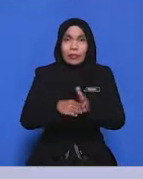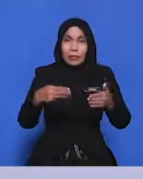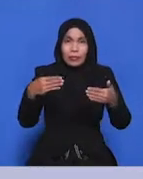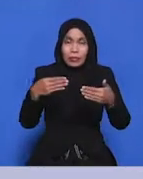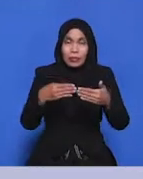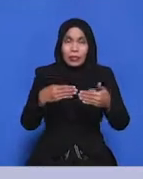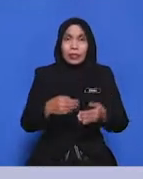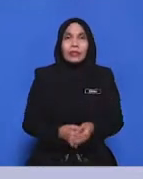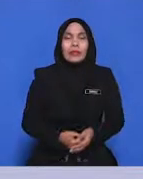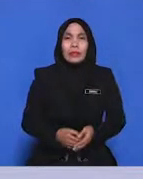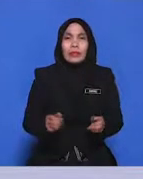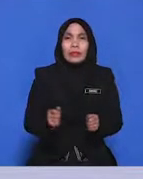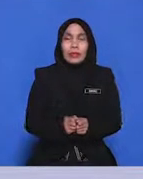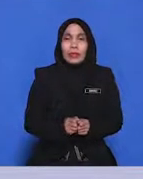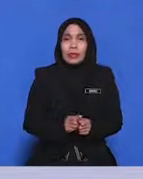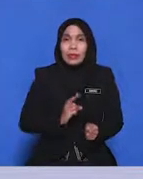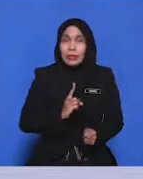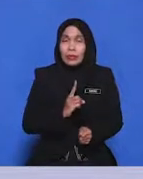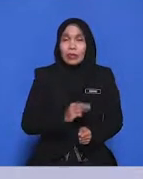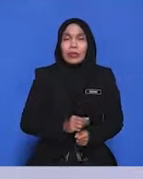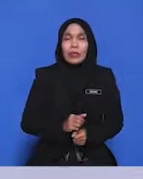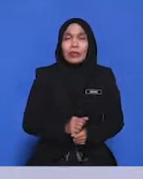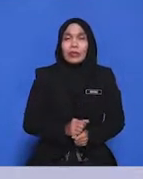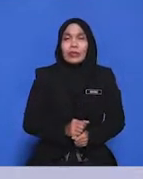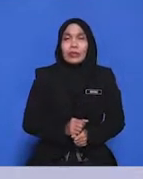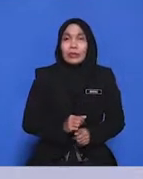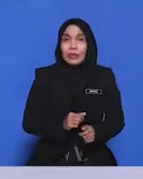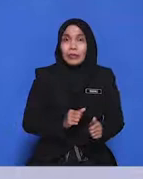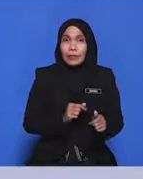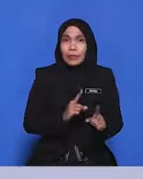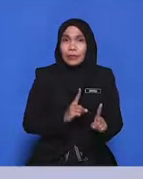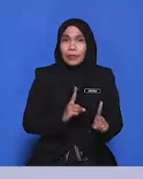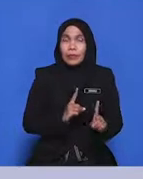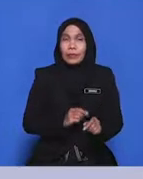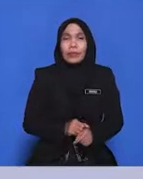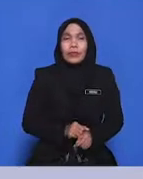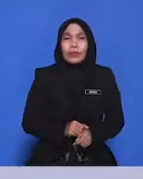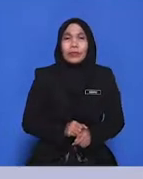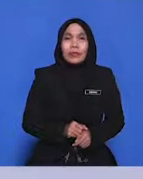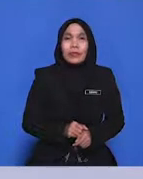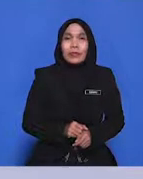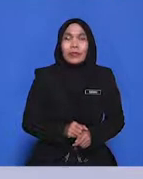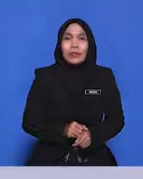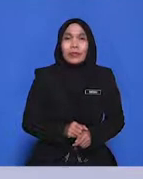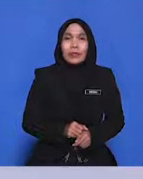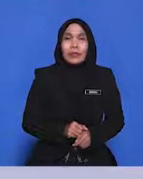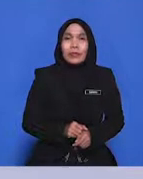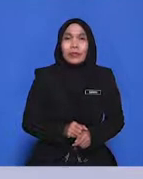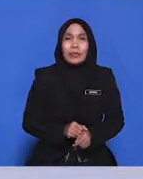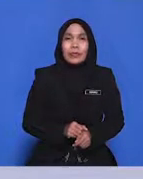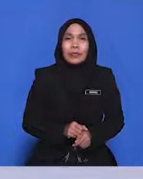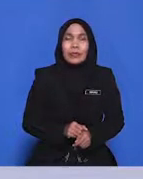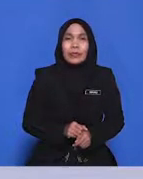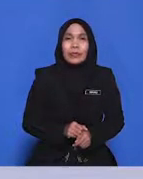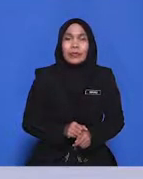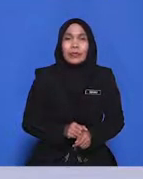Imam At-Tirmizi, iaitu seorang ulama hadis yang terkenal. As-Sayyid Jamaluddin